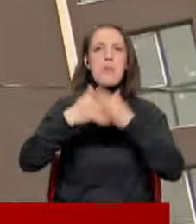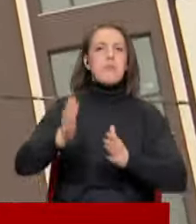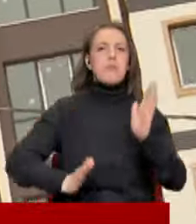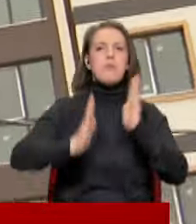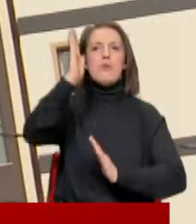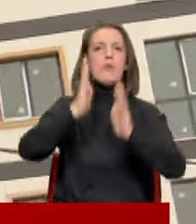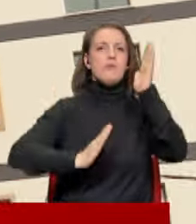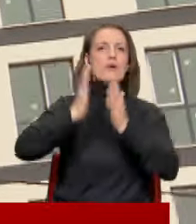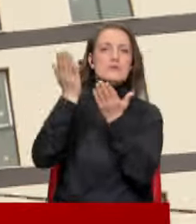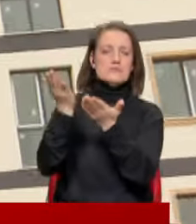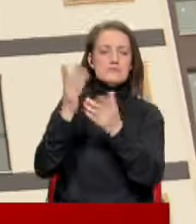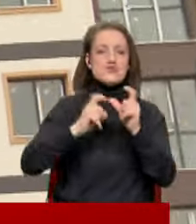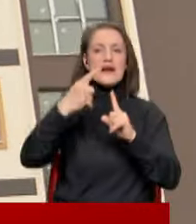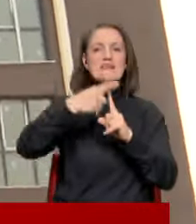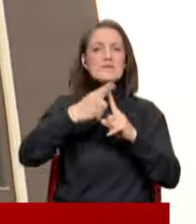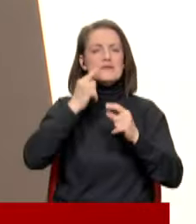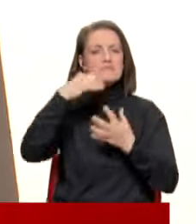yükseliyor bir yandan